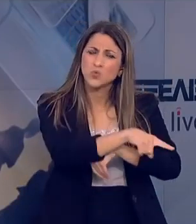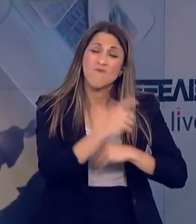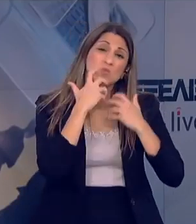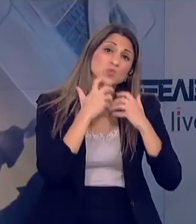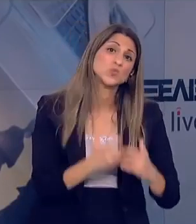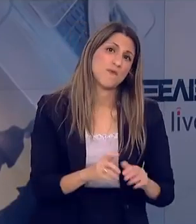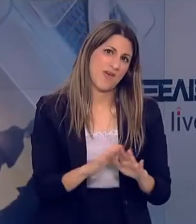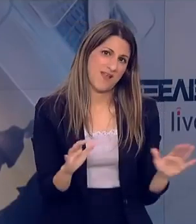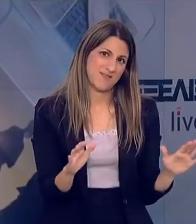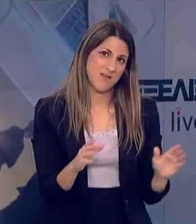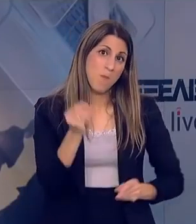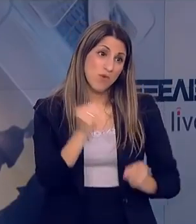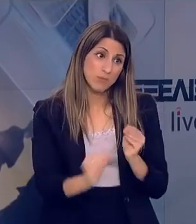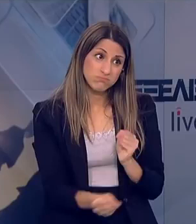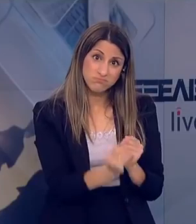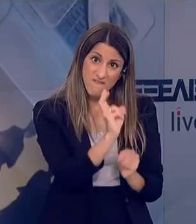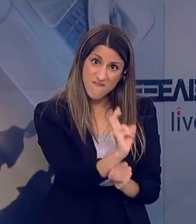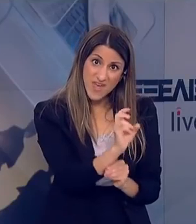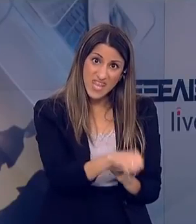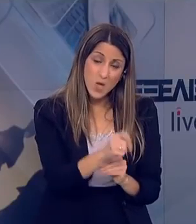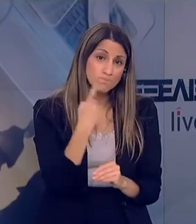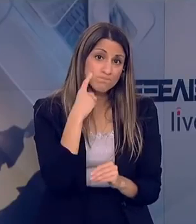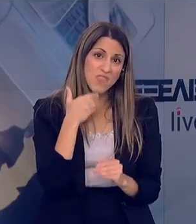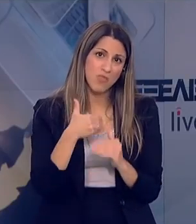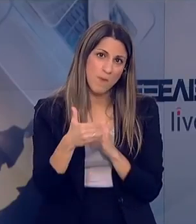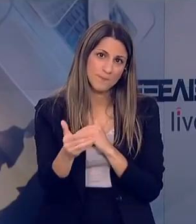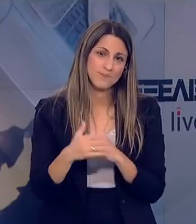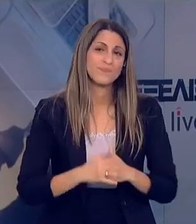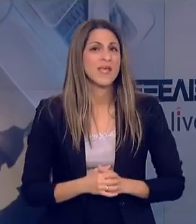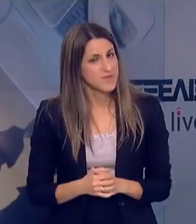σοβαρή νόσο, ασθενείς που διασωληνώθηκαν και νοσηλεύτηκαν στις ΜΕΘ. Σας ευχαριστούμε πολύ.